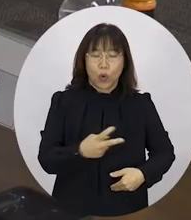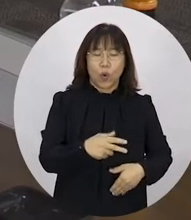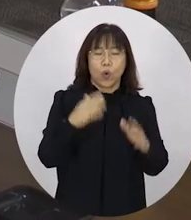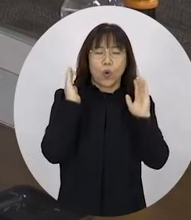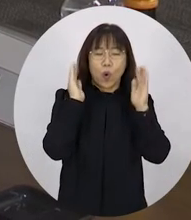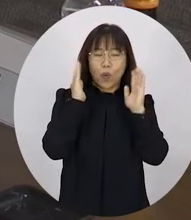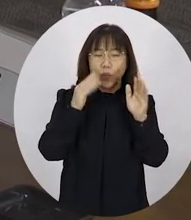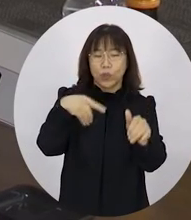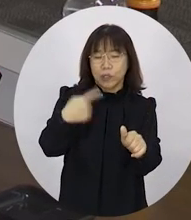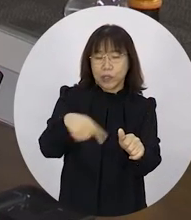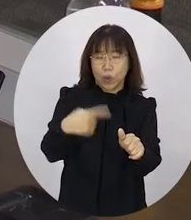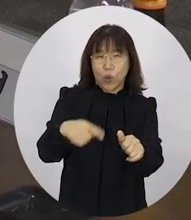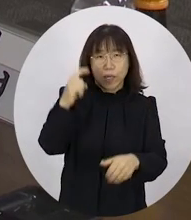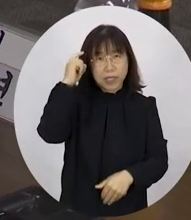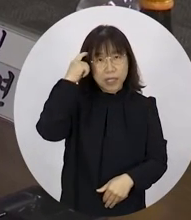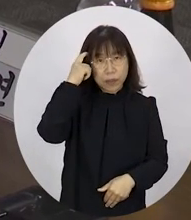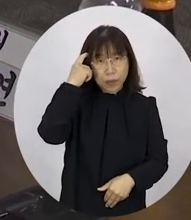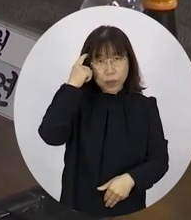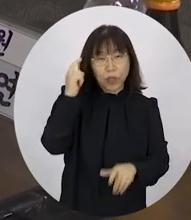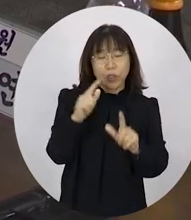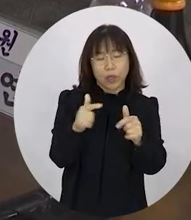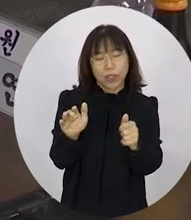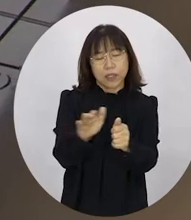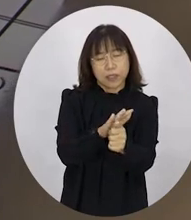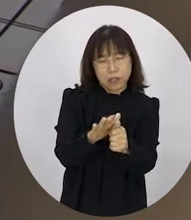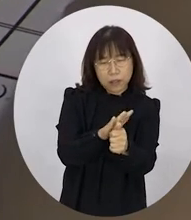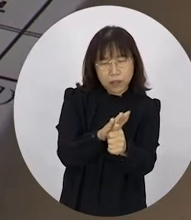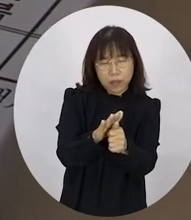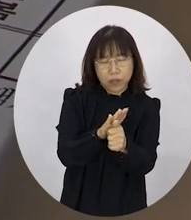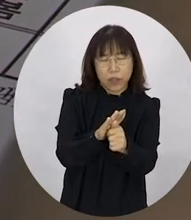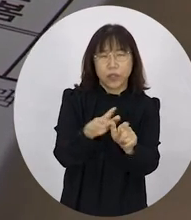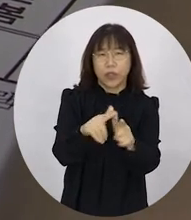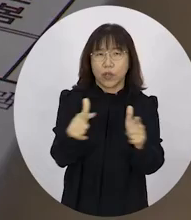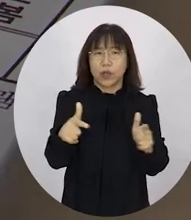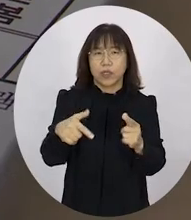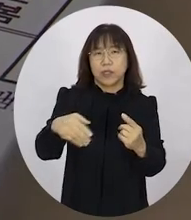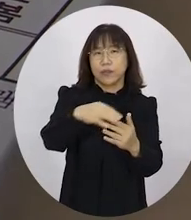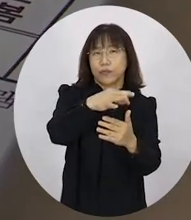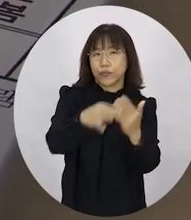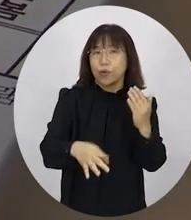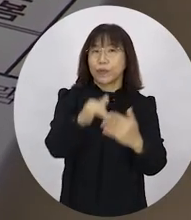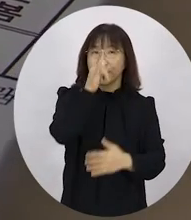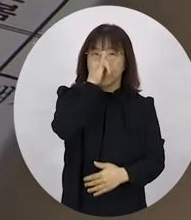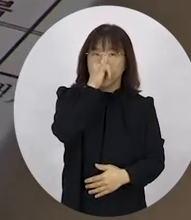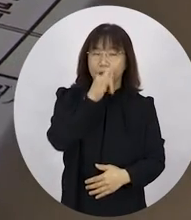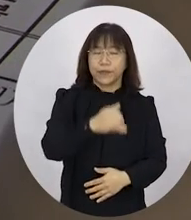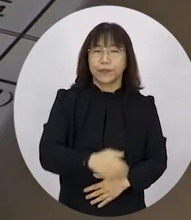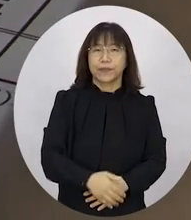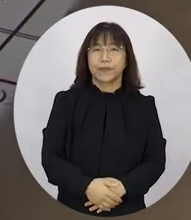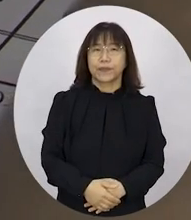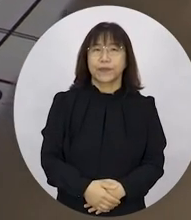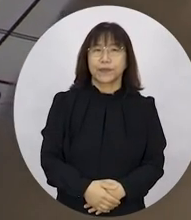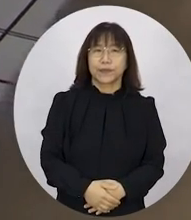돌봄 및 학습지도, 심리 정서지원 활동 등 다양한 프로그램이 운영되고 있습니다.